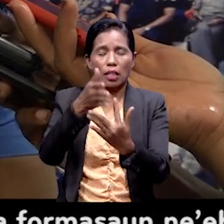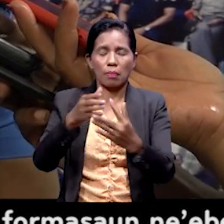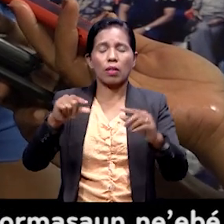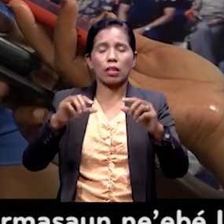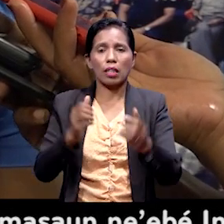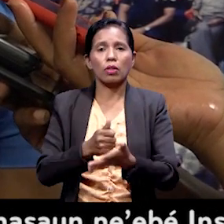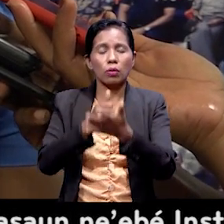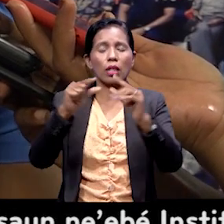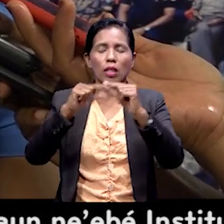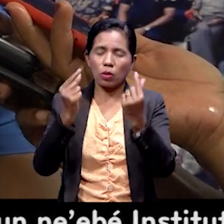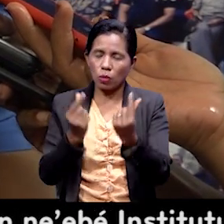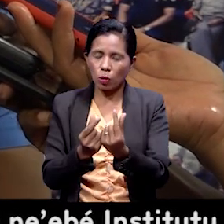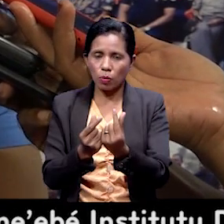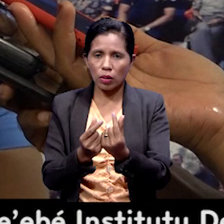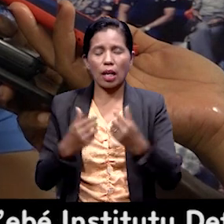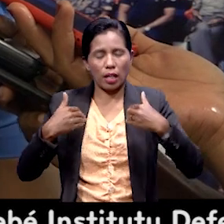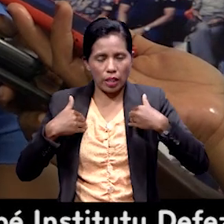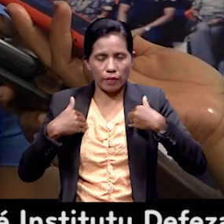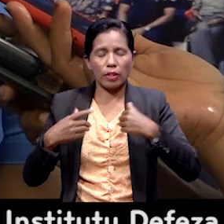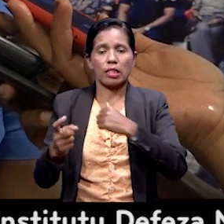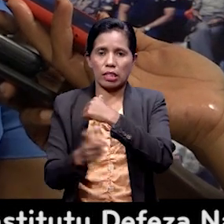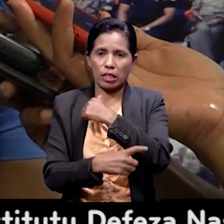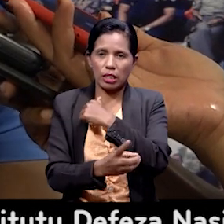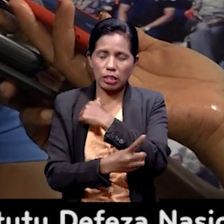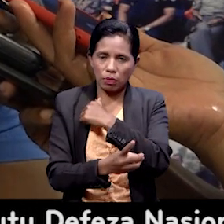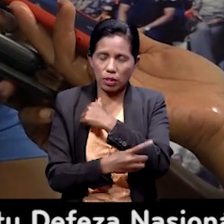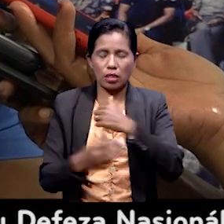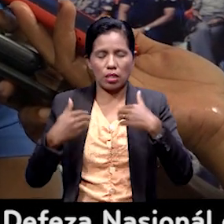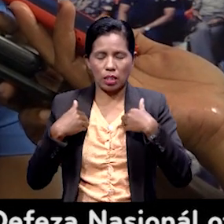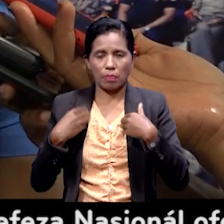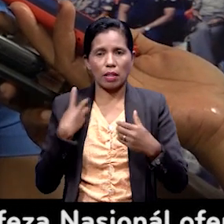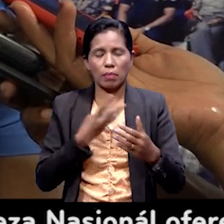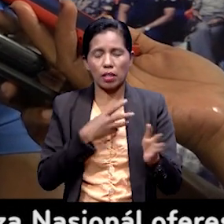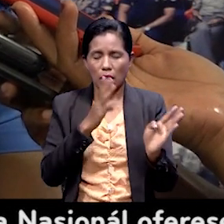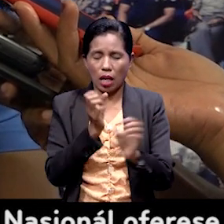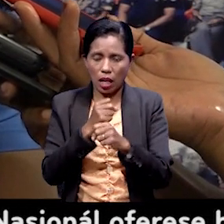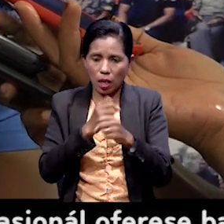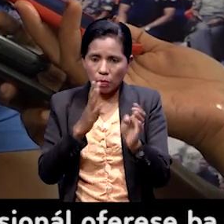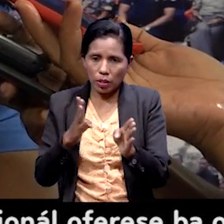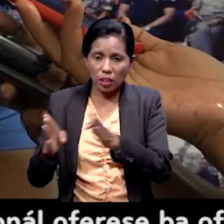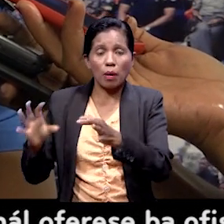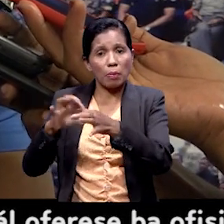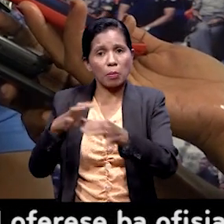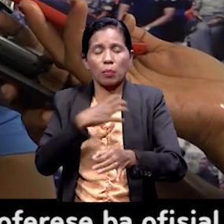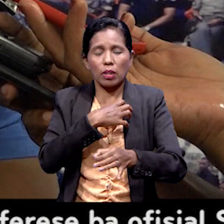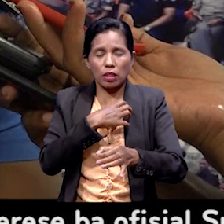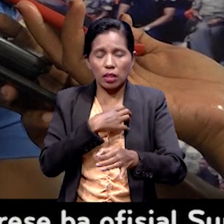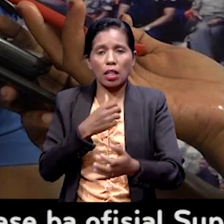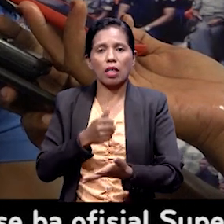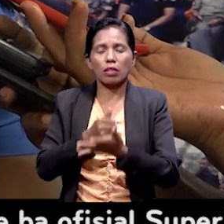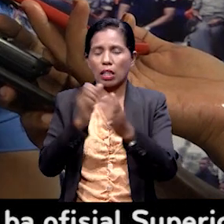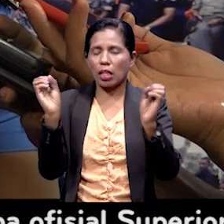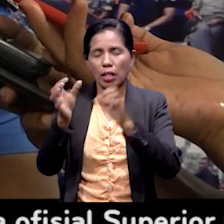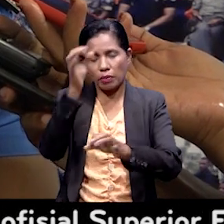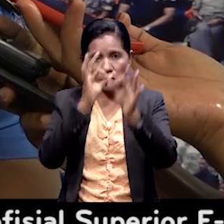lawa la disiplin la nebe komite sesi aku nazar se halo halo proses tu mak bahwa member sih nebe maka la loya hal banyak susah la loya bestadu